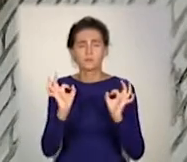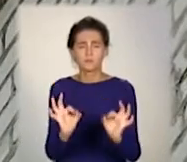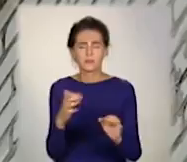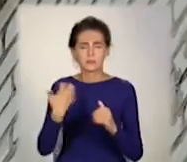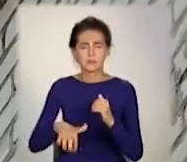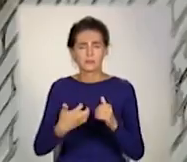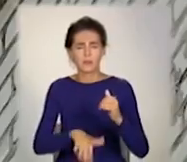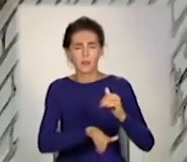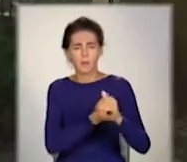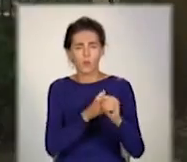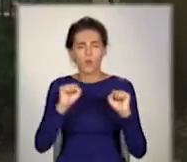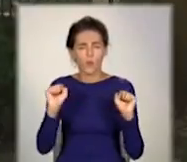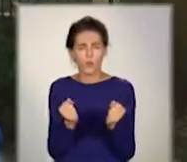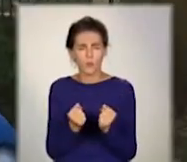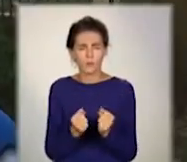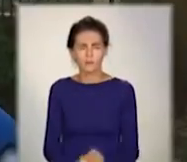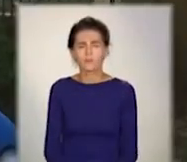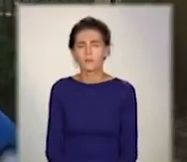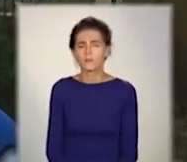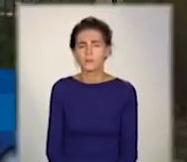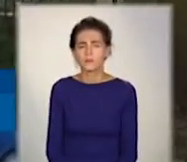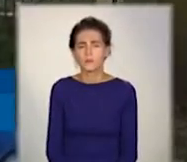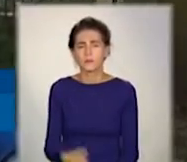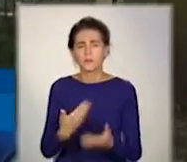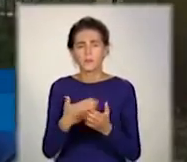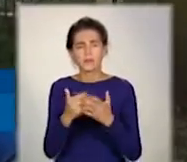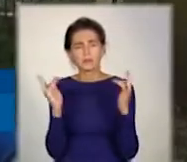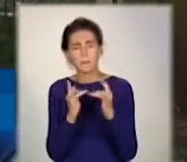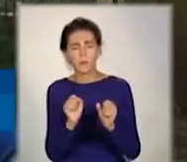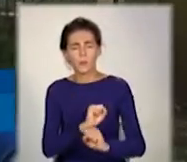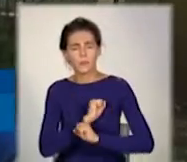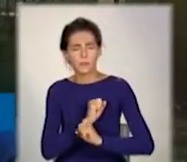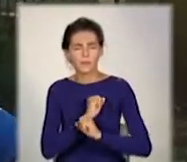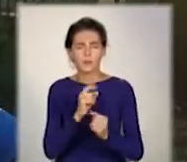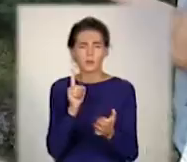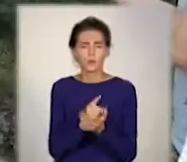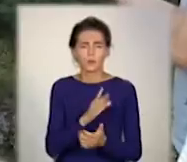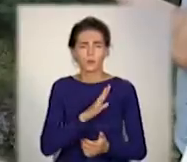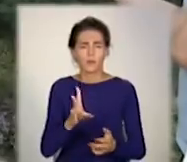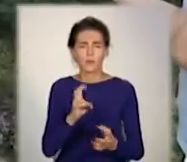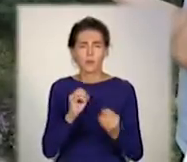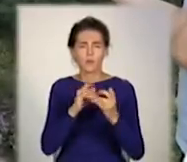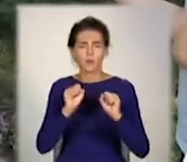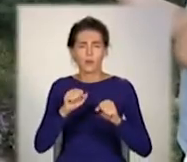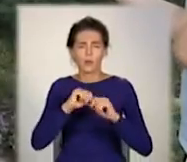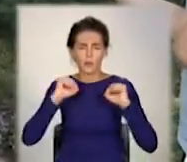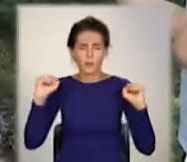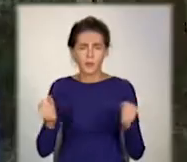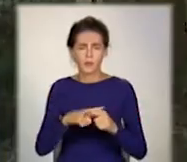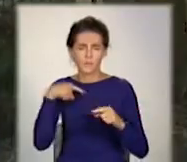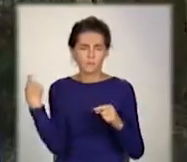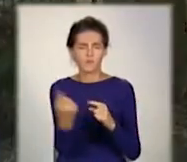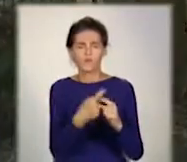температуру охолодження. Якщо там це спальня, да, він не може направлений бути на кровать. Є температура комфорту, в